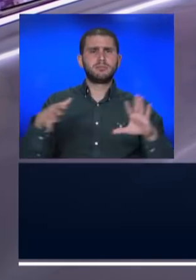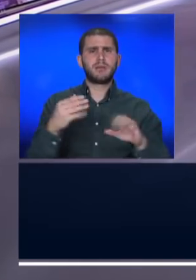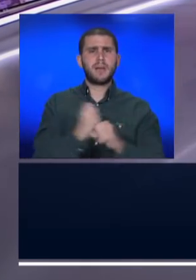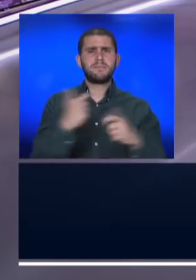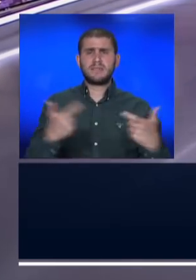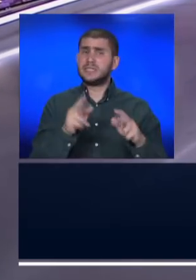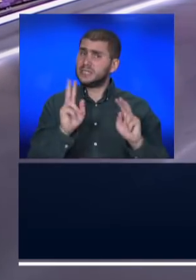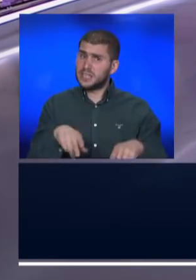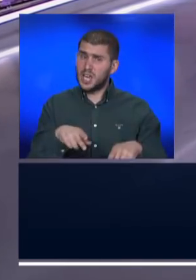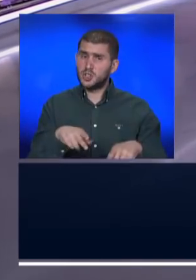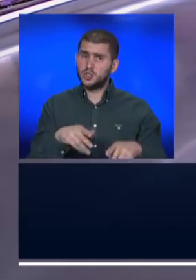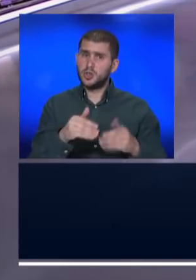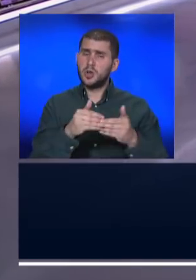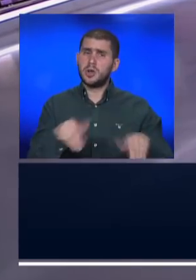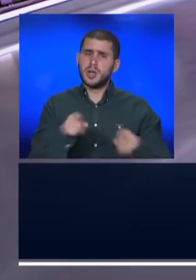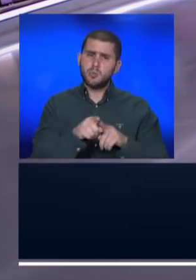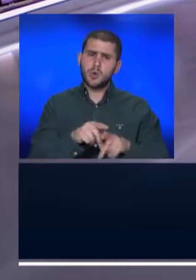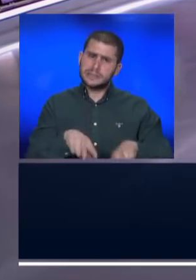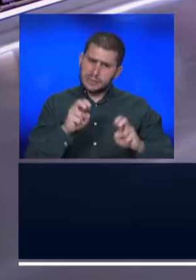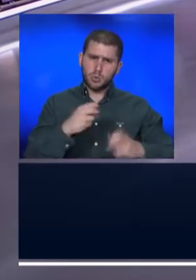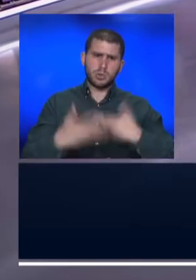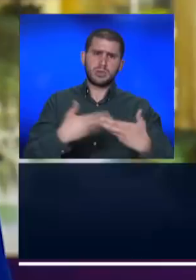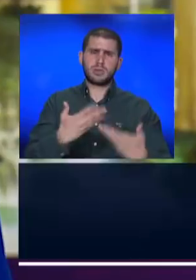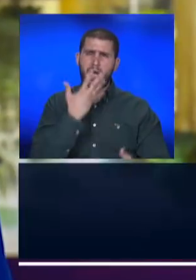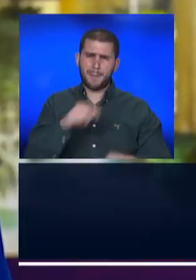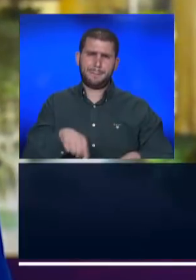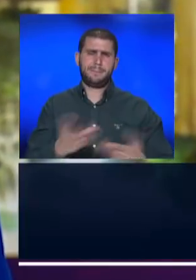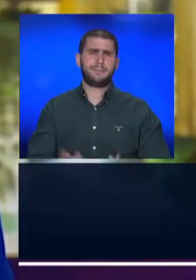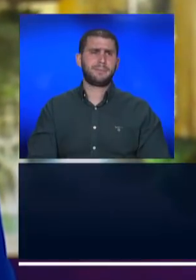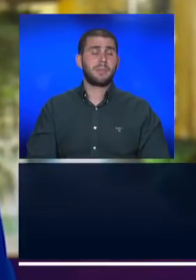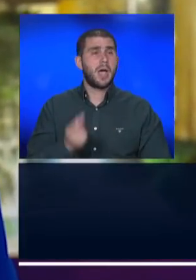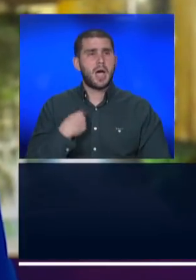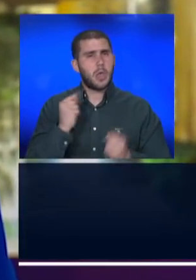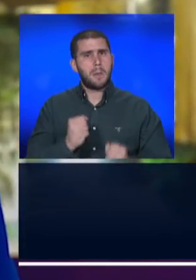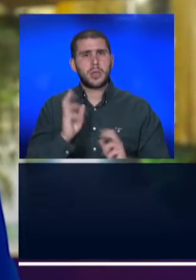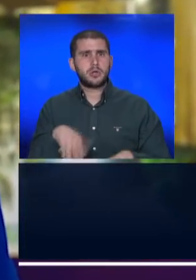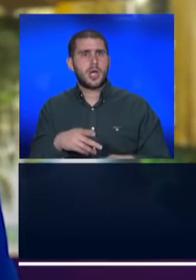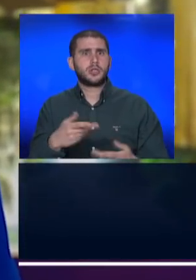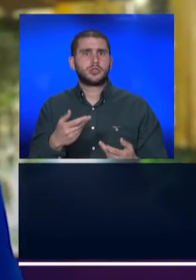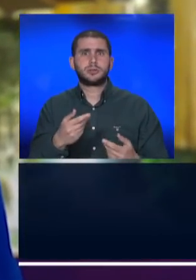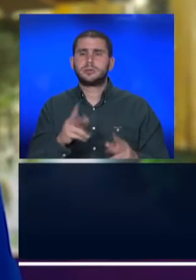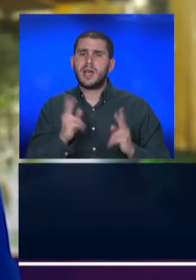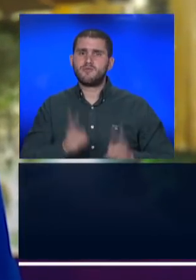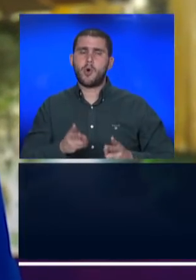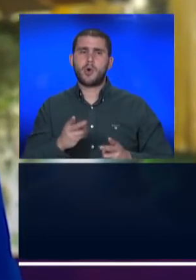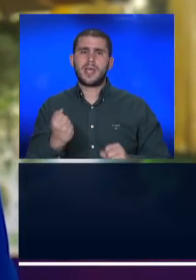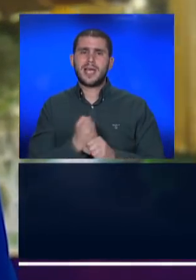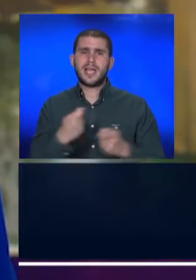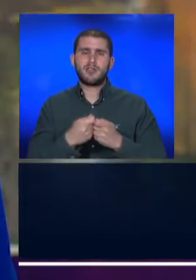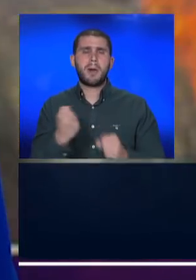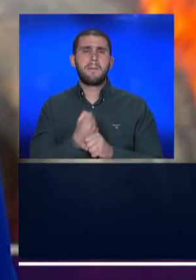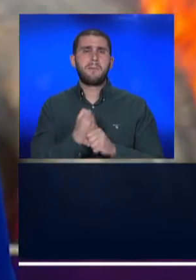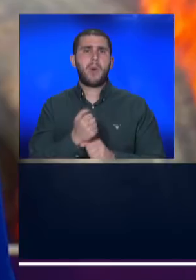זה המומנטום. אני לא בטוח שיש מומנטום בקשר בין הפעולה הצבאית לבין שחרור שני